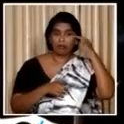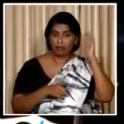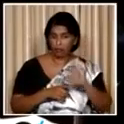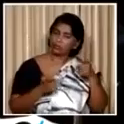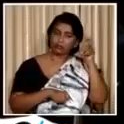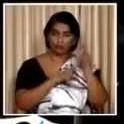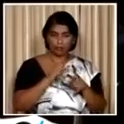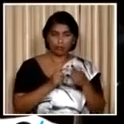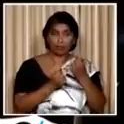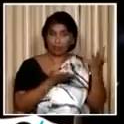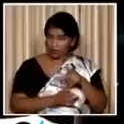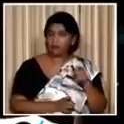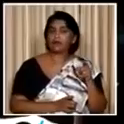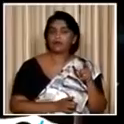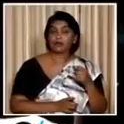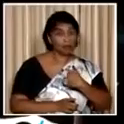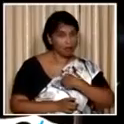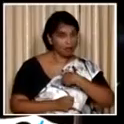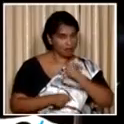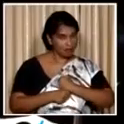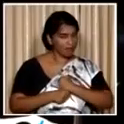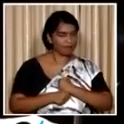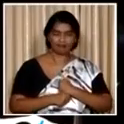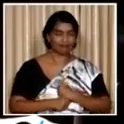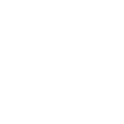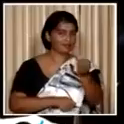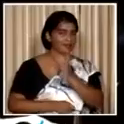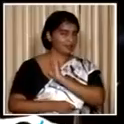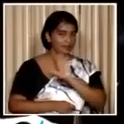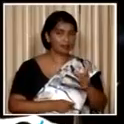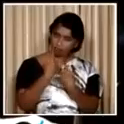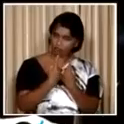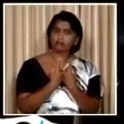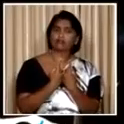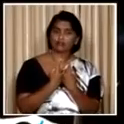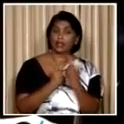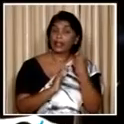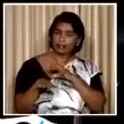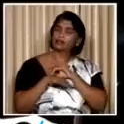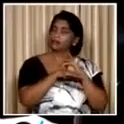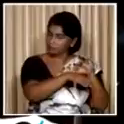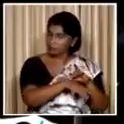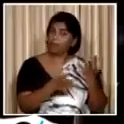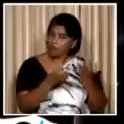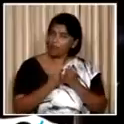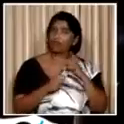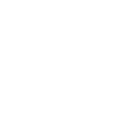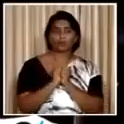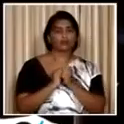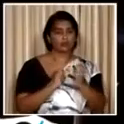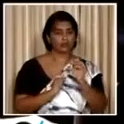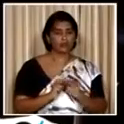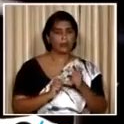විදියට කවරෝ හෝ කෙනෙක් ධන එක්රස් කරලා තිබෙනවා නම් මම නම් ආණ්ඩුවේ කිසි කෙනෙකුට ඉඩ දෙන්නේ නැහැ පරීක්ෂණ පවත්වනවා නීති හමුවට ගෙනියනවා අවශ්‍ය පරිදි කටයුතු